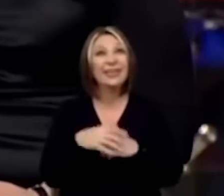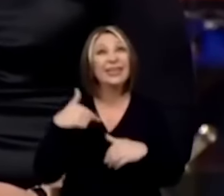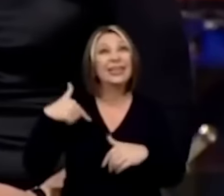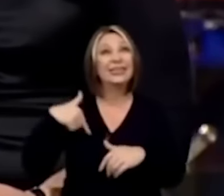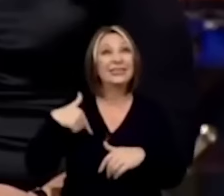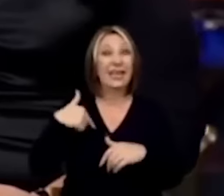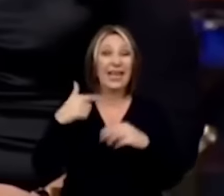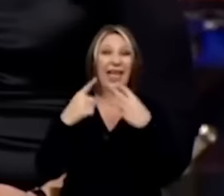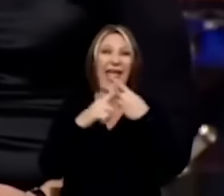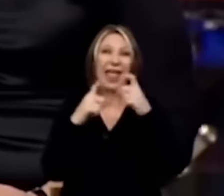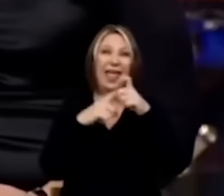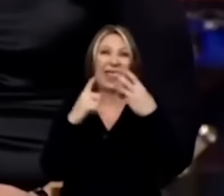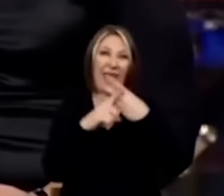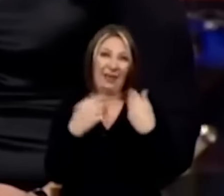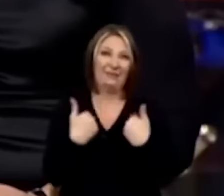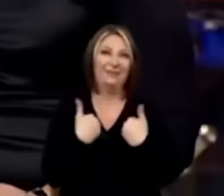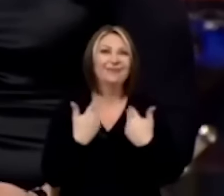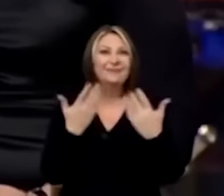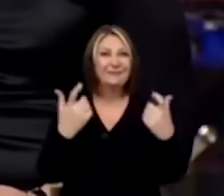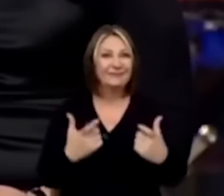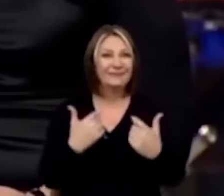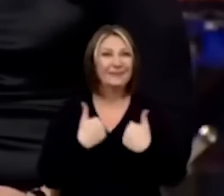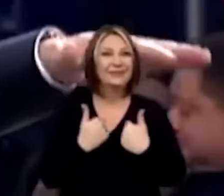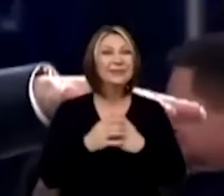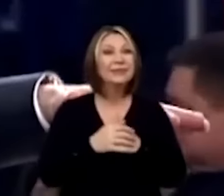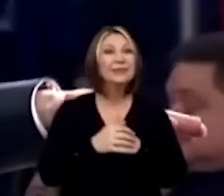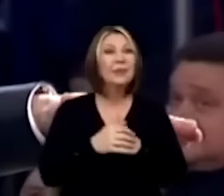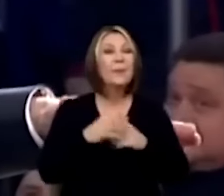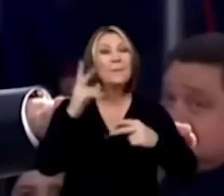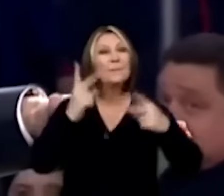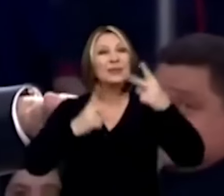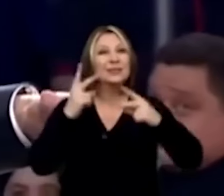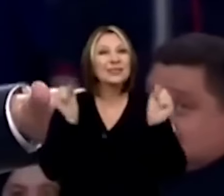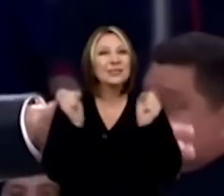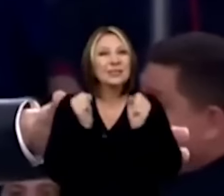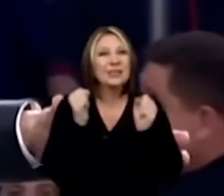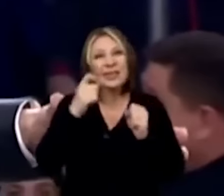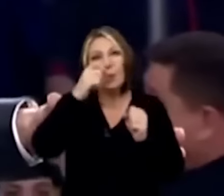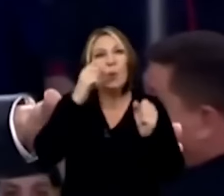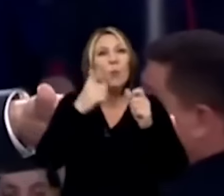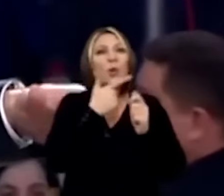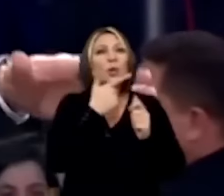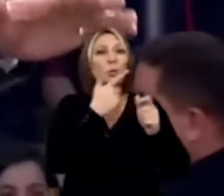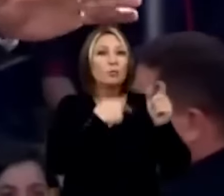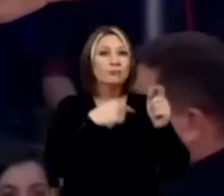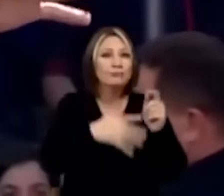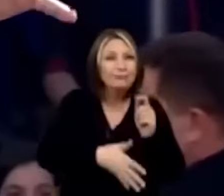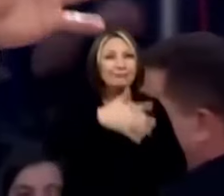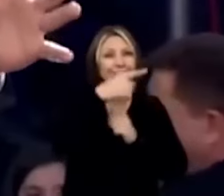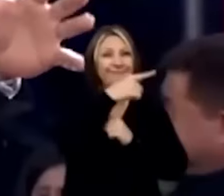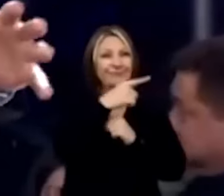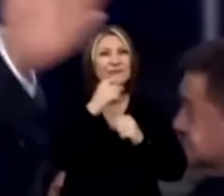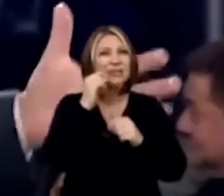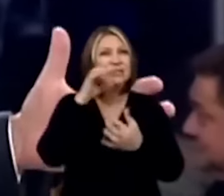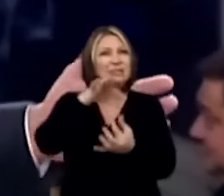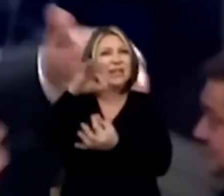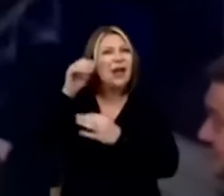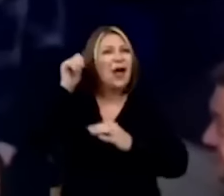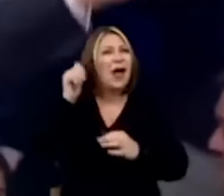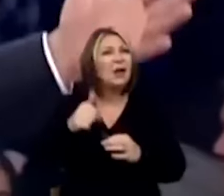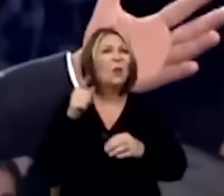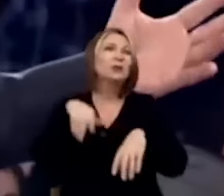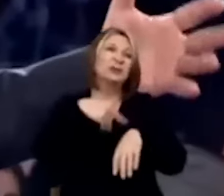zaten. Farklar. Egeli olmaktan kaynaklı. Bir de ben bazı kışları Bodrum'da geçirmiştim küçükten itibaren. Bir de insanlar her